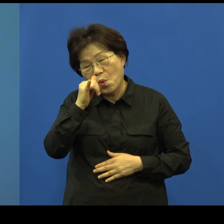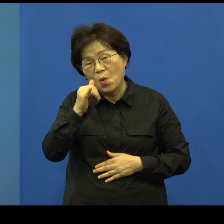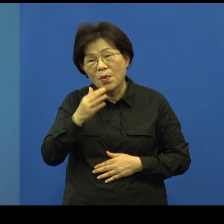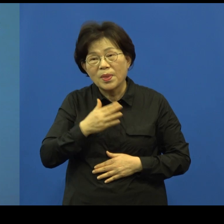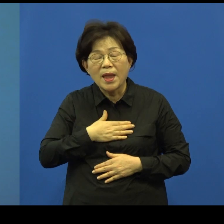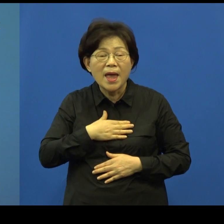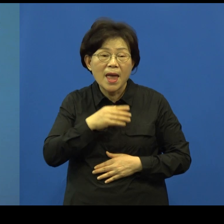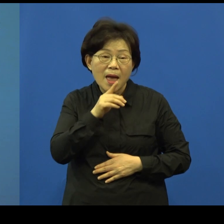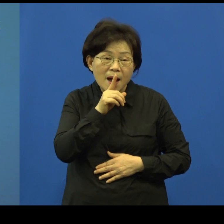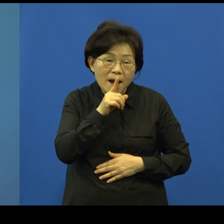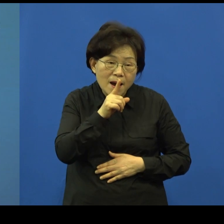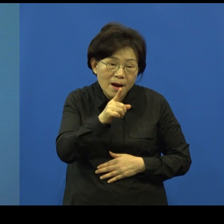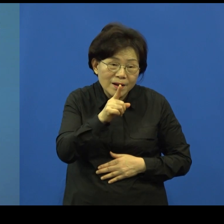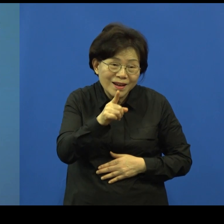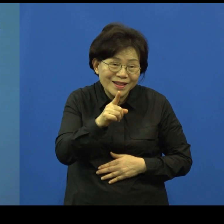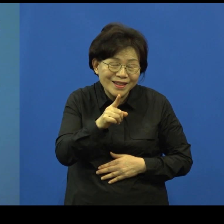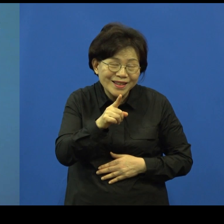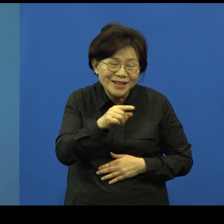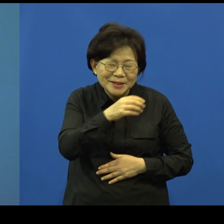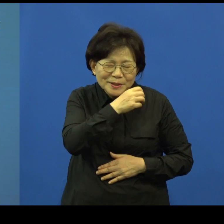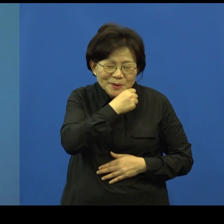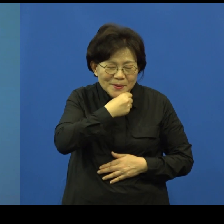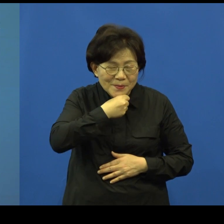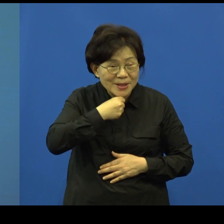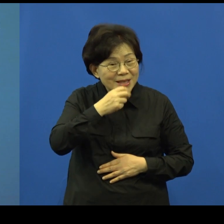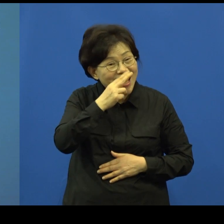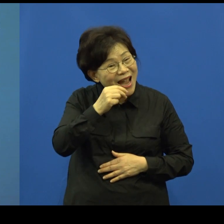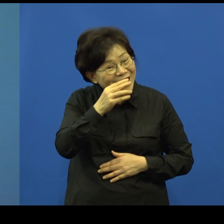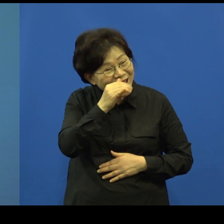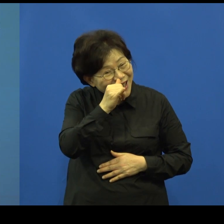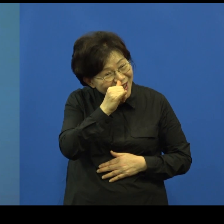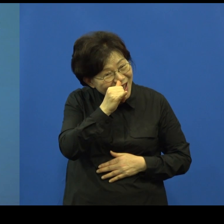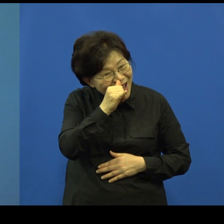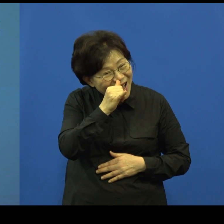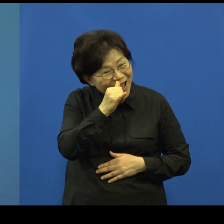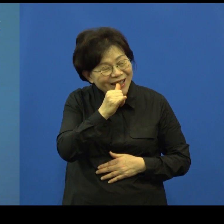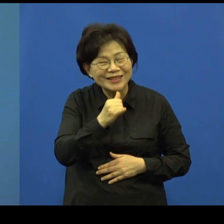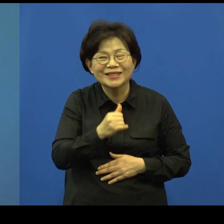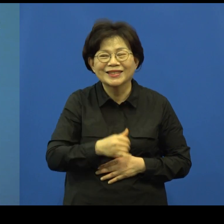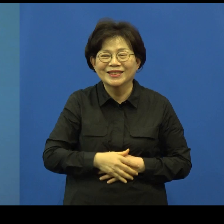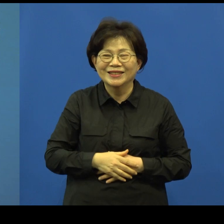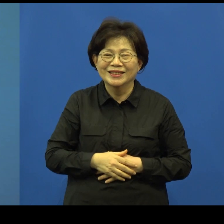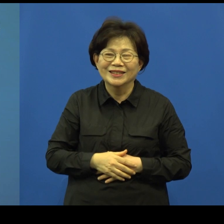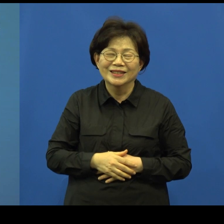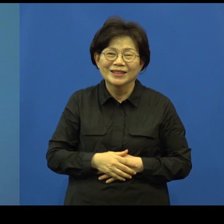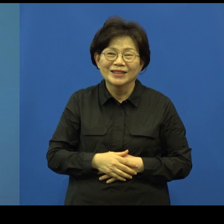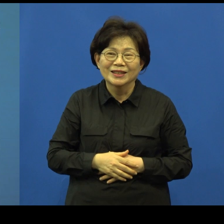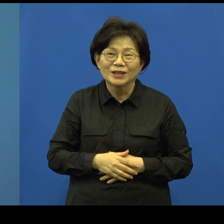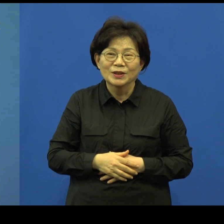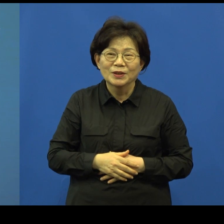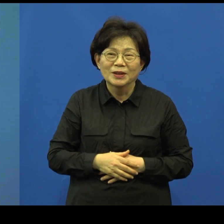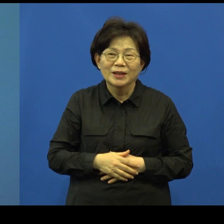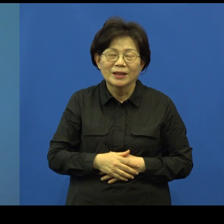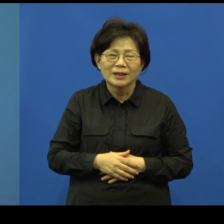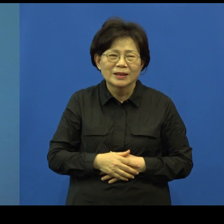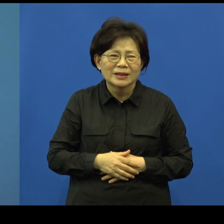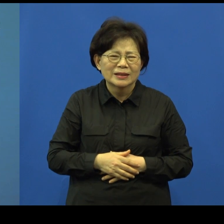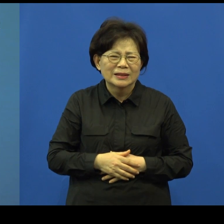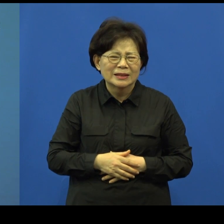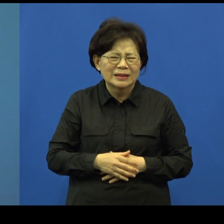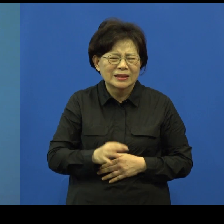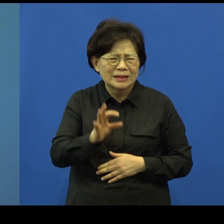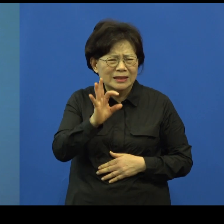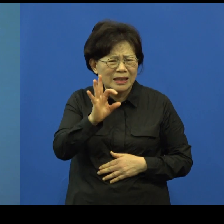내 언어는 오렌지 향이 나는지, 라벤더 향이 나는지, 아니면 화장실 냄새가